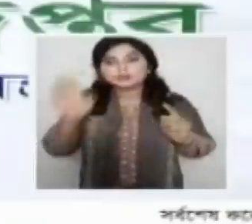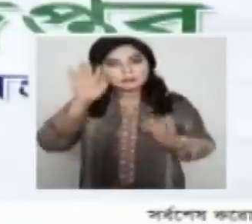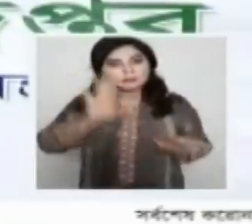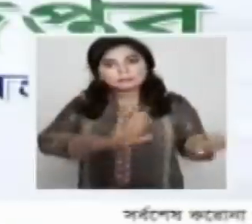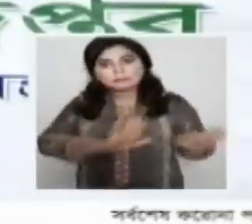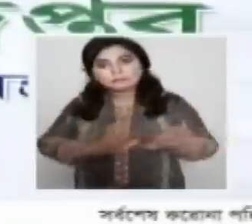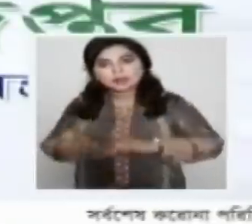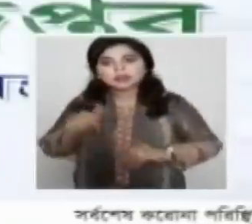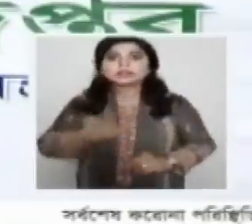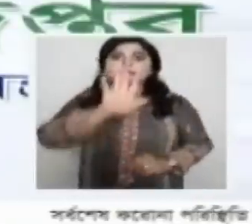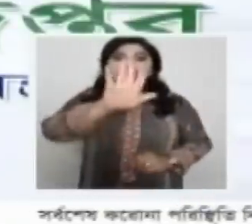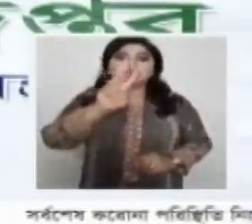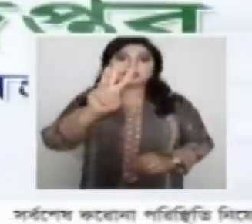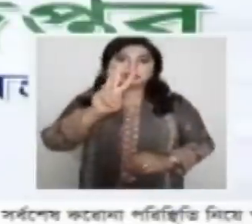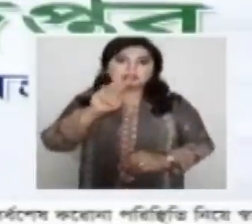38.38%